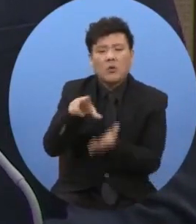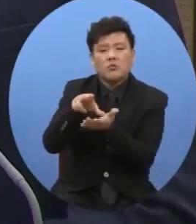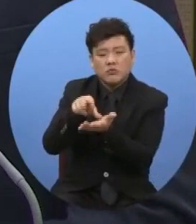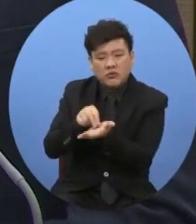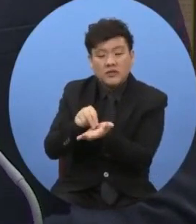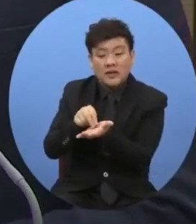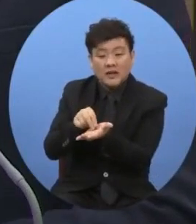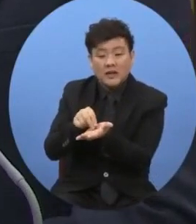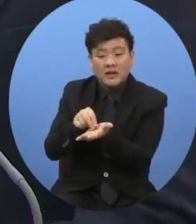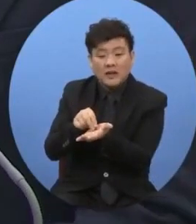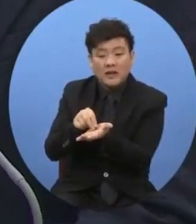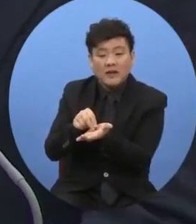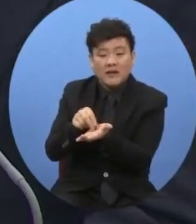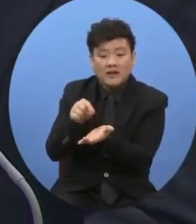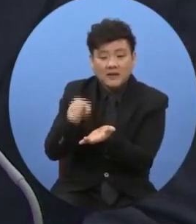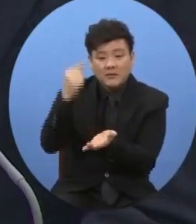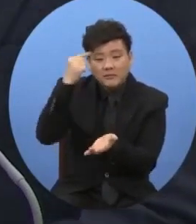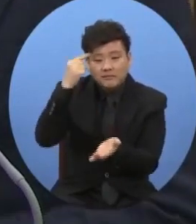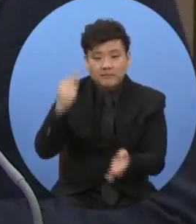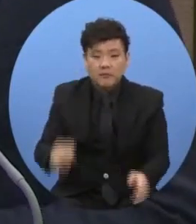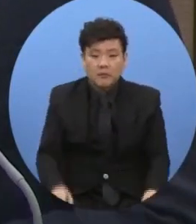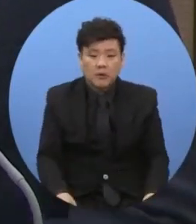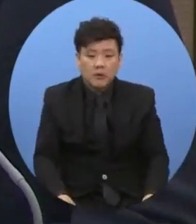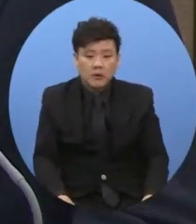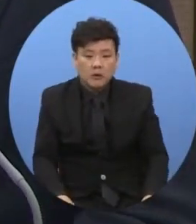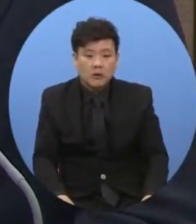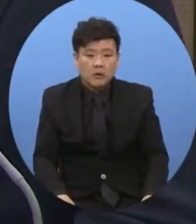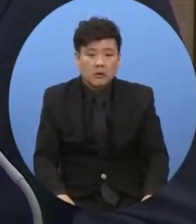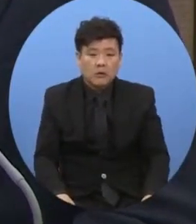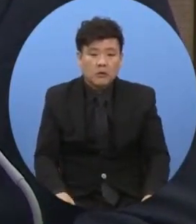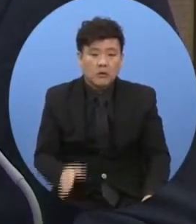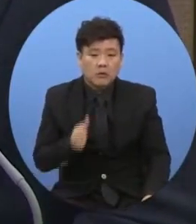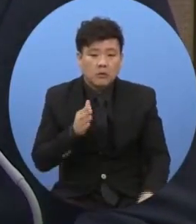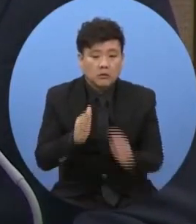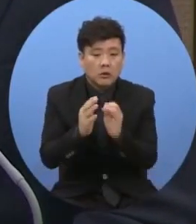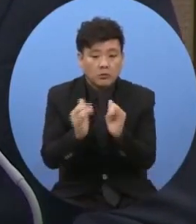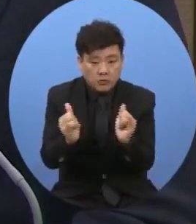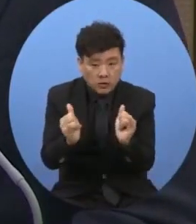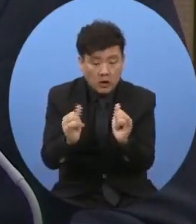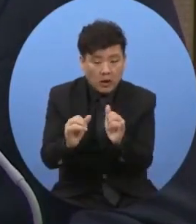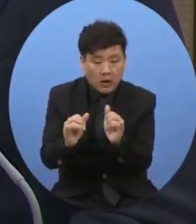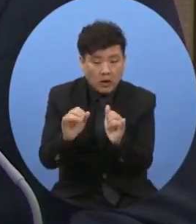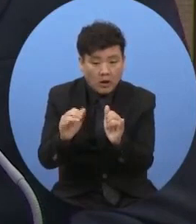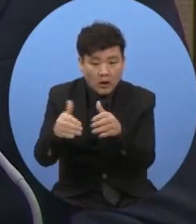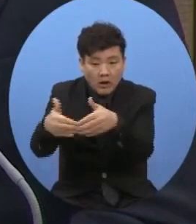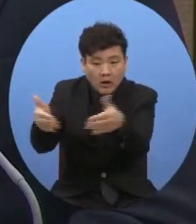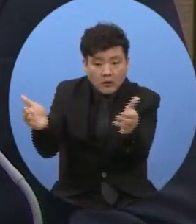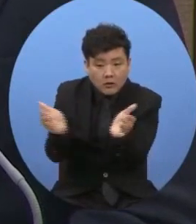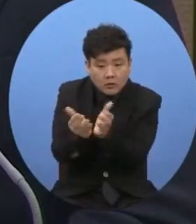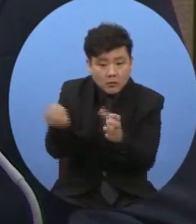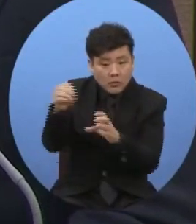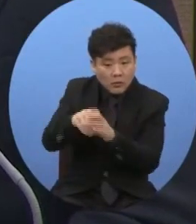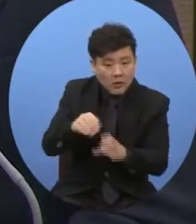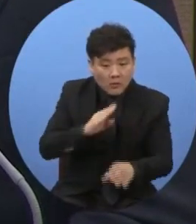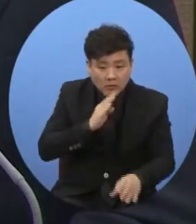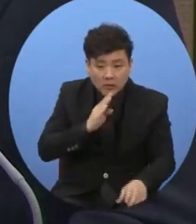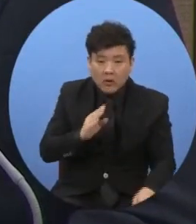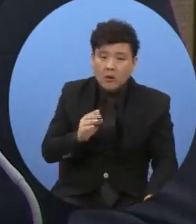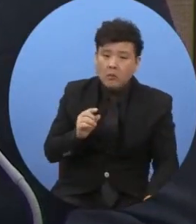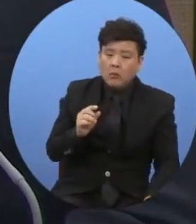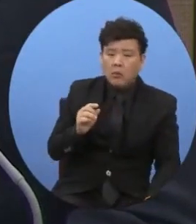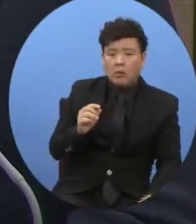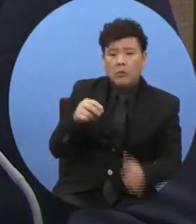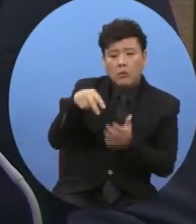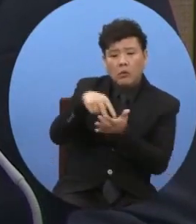저는 분석하고 있습니다. 뭐 전문가 그룹에 팔리고 그러면 해당이 된다고 보지 않으세요? 글쎄요, 그럼 뭐 보기에